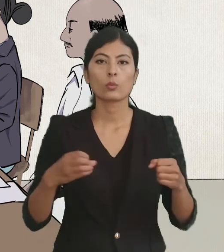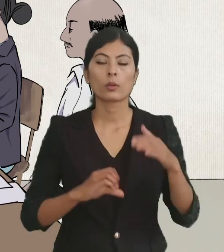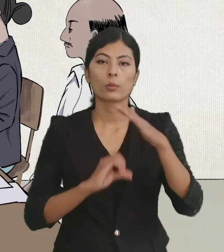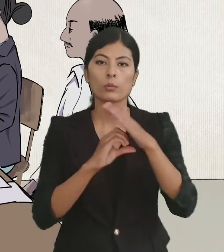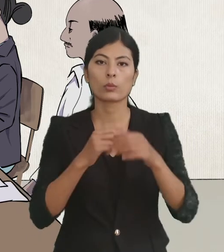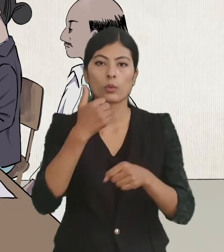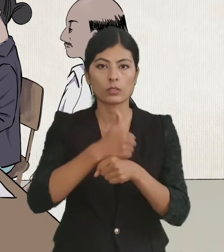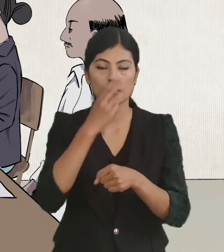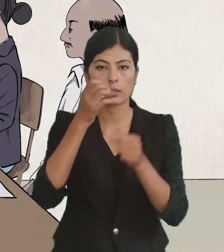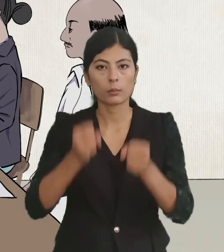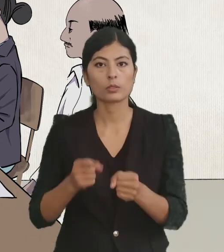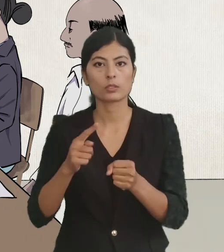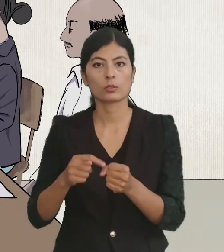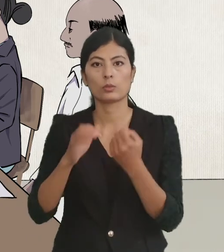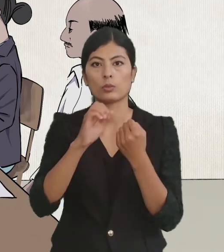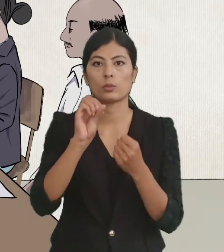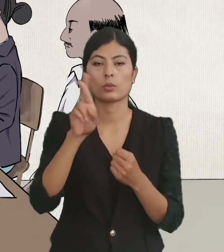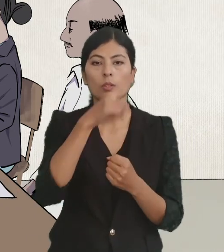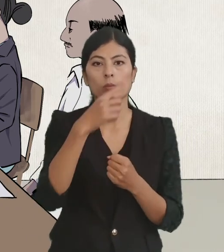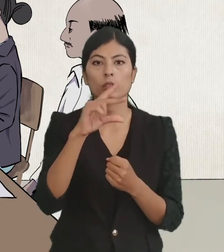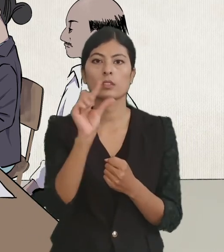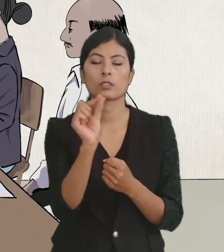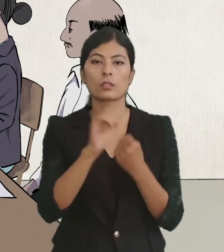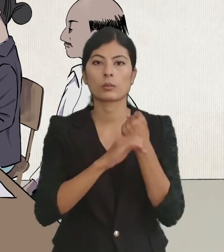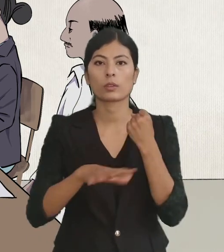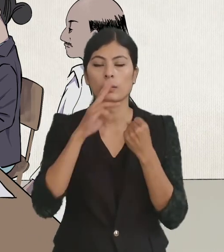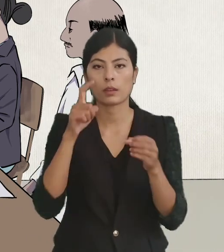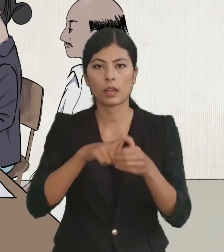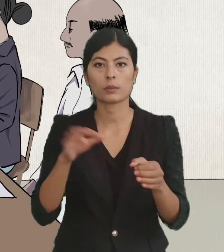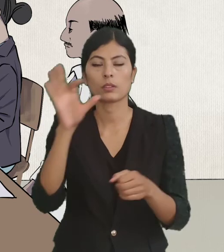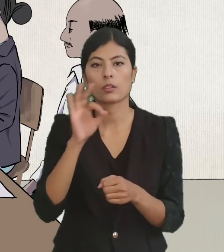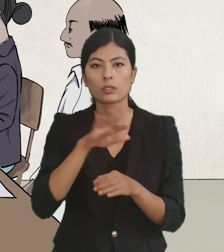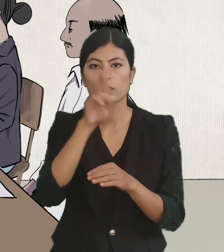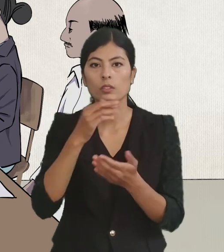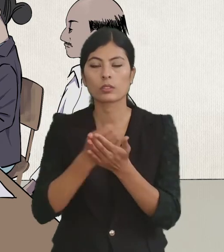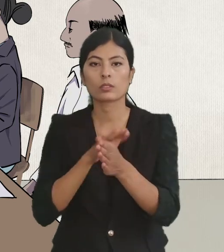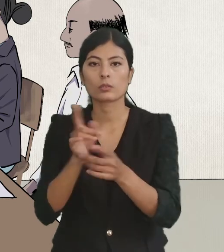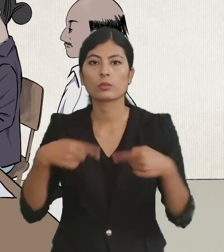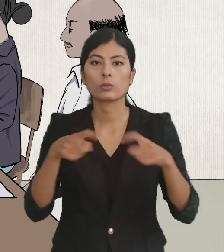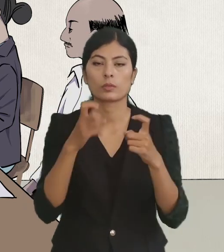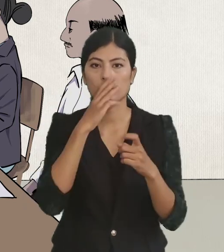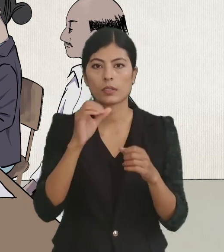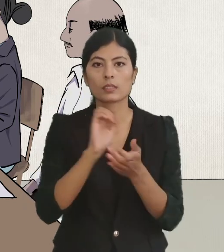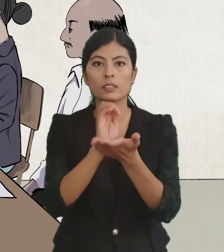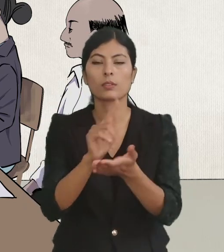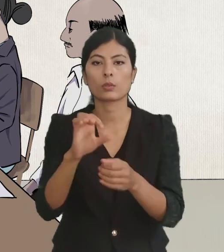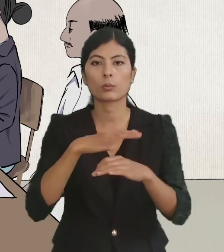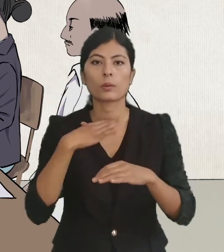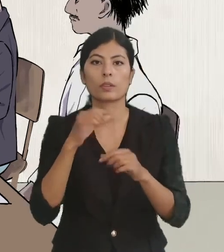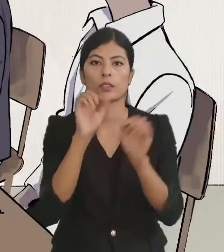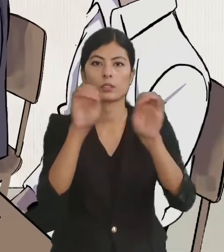उपप्रमुखको अध्यक्षतामा बसिरहेको प्रेषण प्रणालीमा आबद्ध निकाय र संस्थाहरूको बैठकमा सेवाहरूको प्रभावकारिता सम्बन्धी